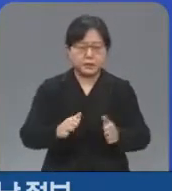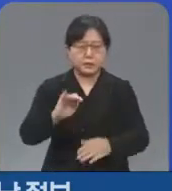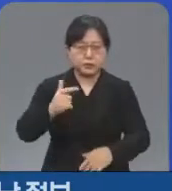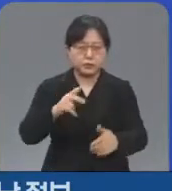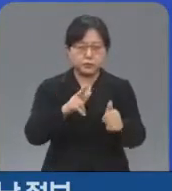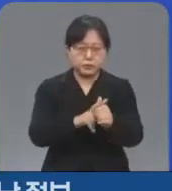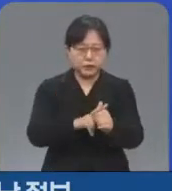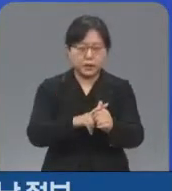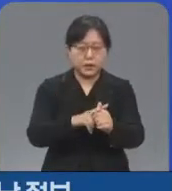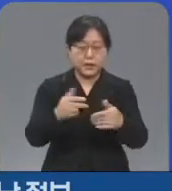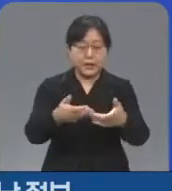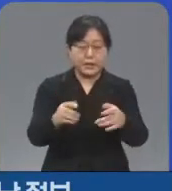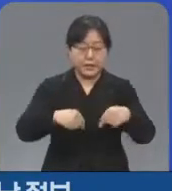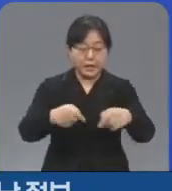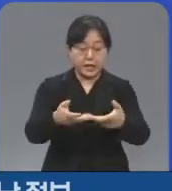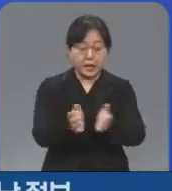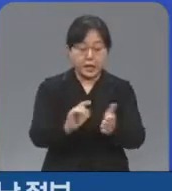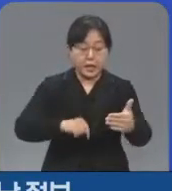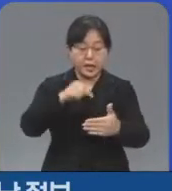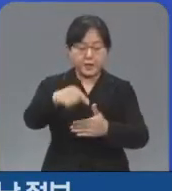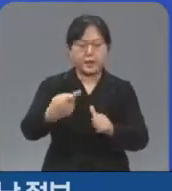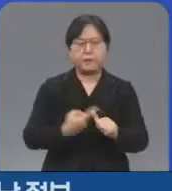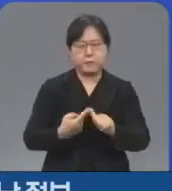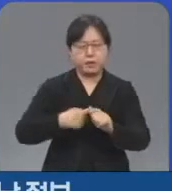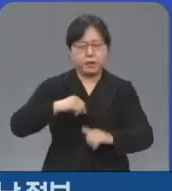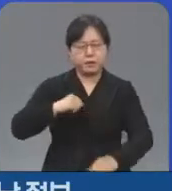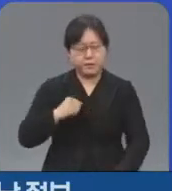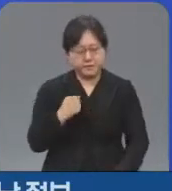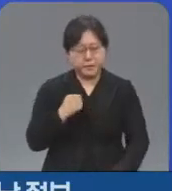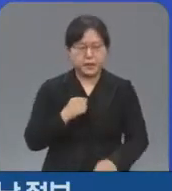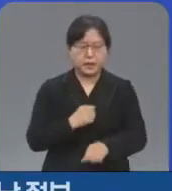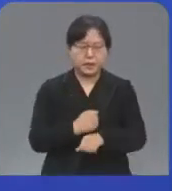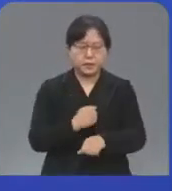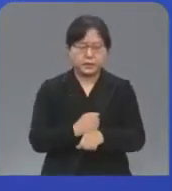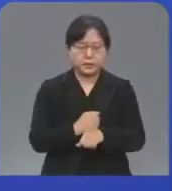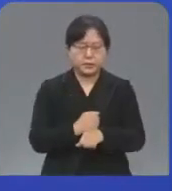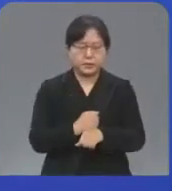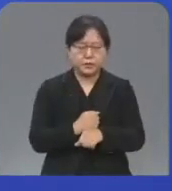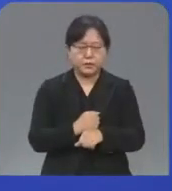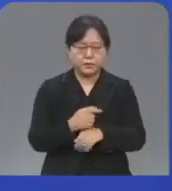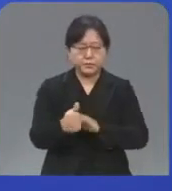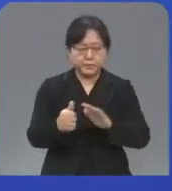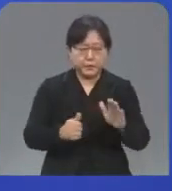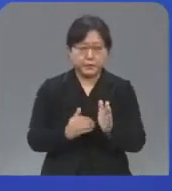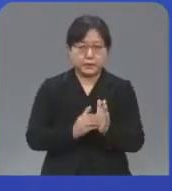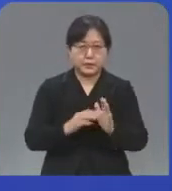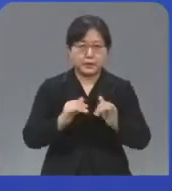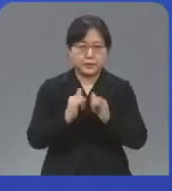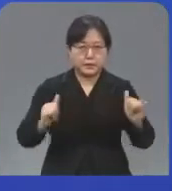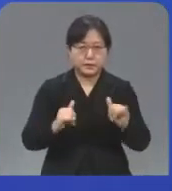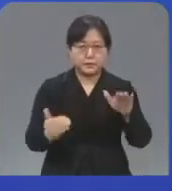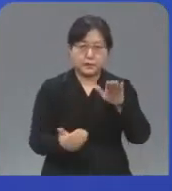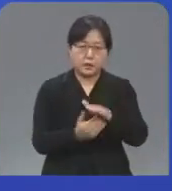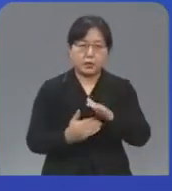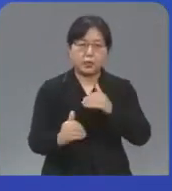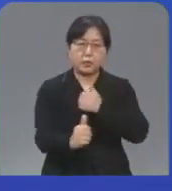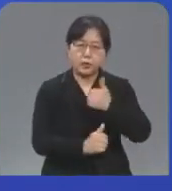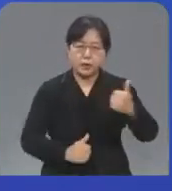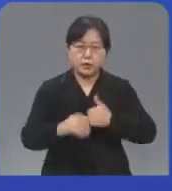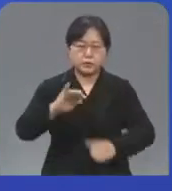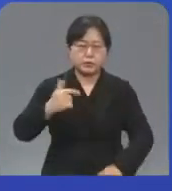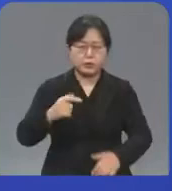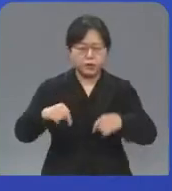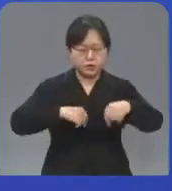후보도 당 안팎의 비판을 겸허히 받아들이겠다며 한 발 물러섰습니다. 하지만 국민의힘 한 최고위원이